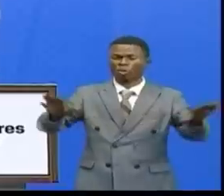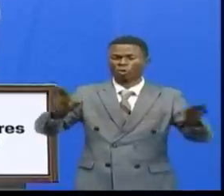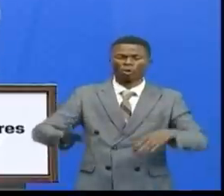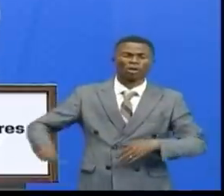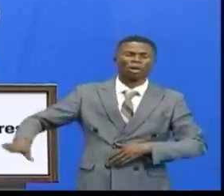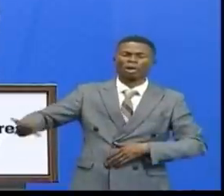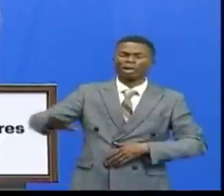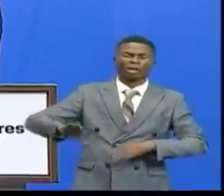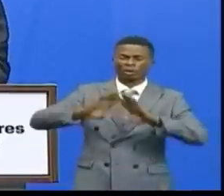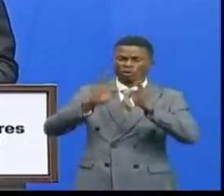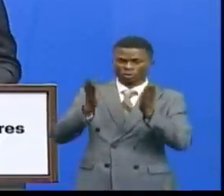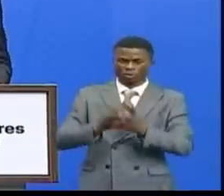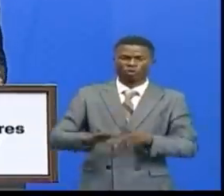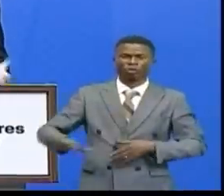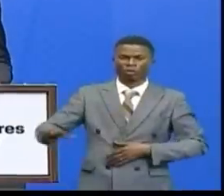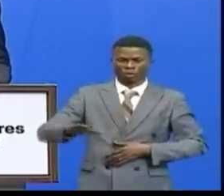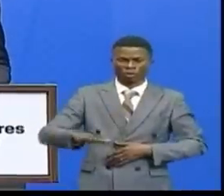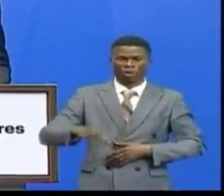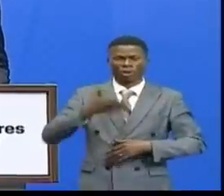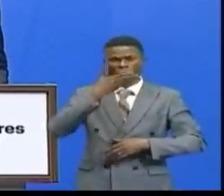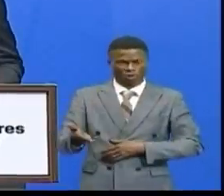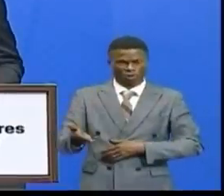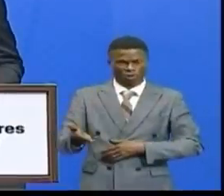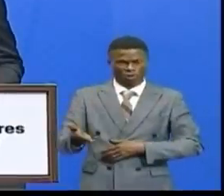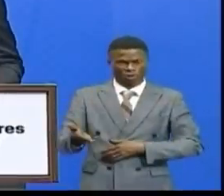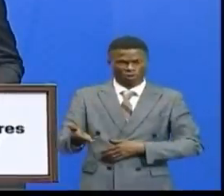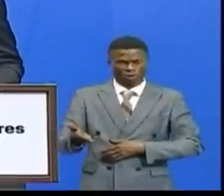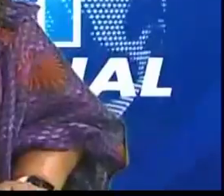les provinces de la République dans le meilleur délai.